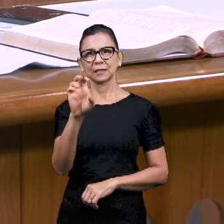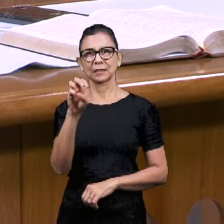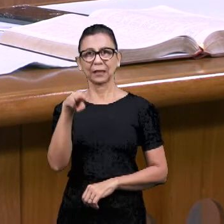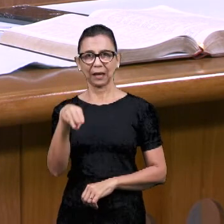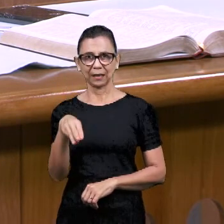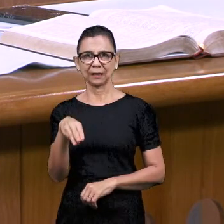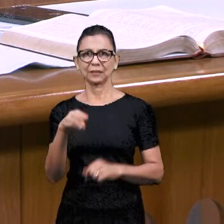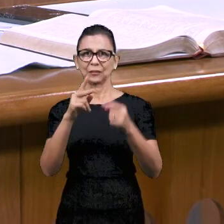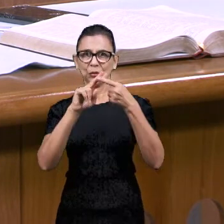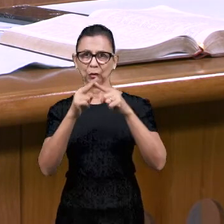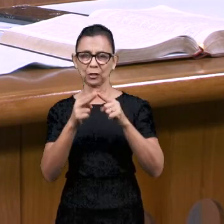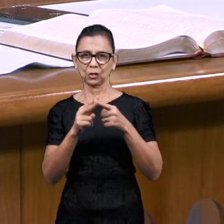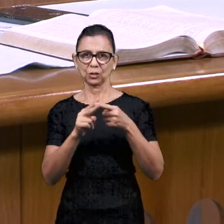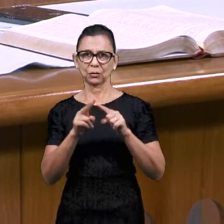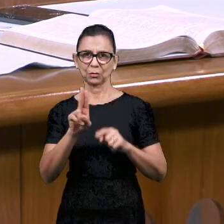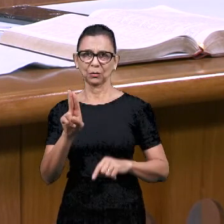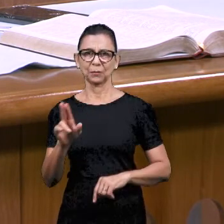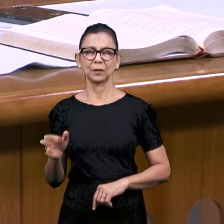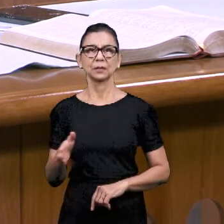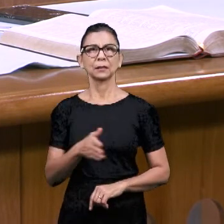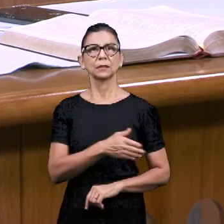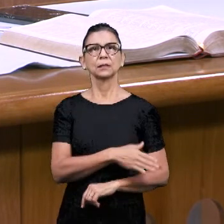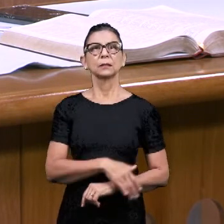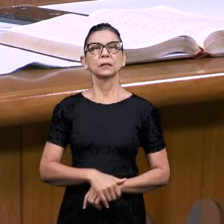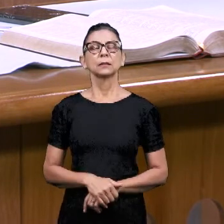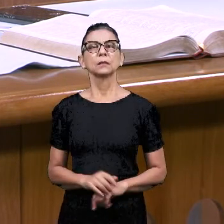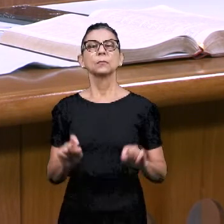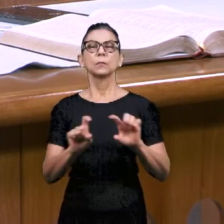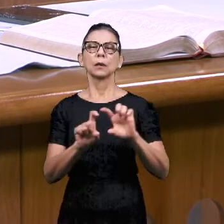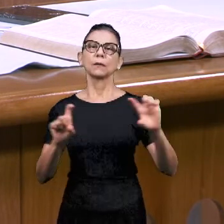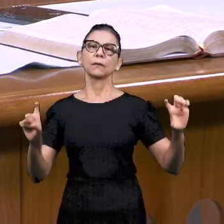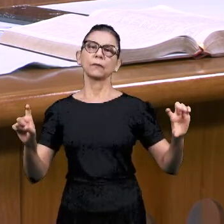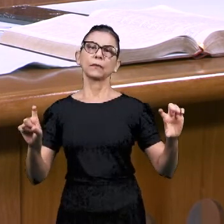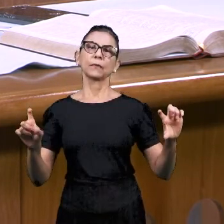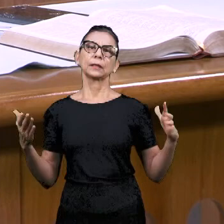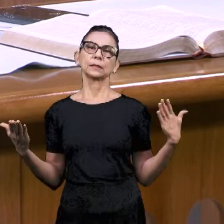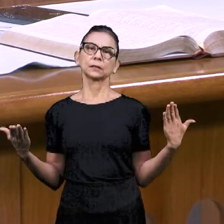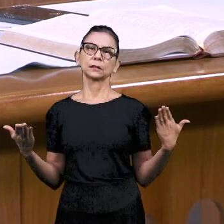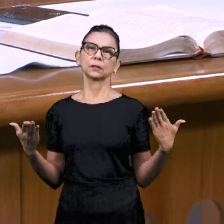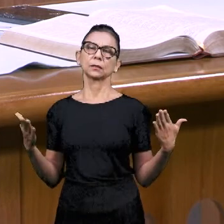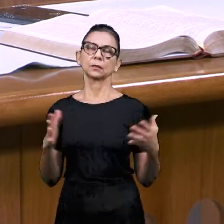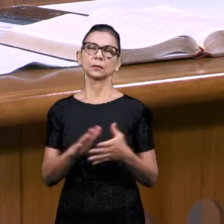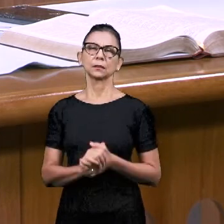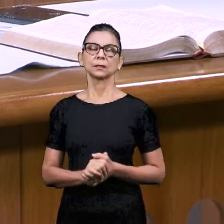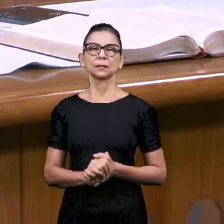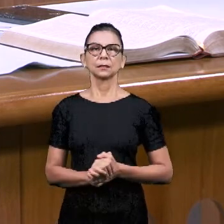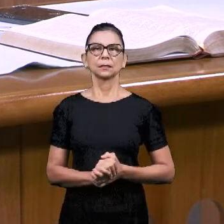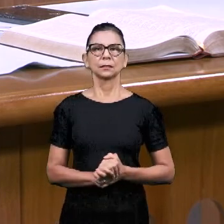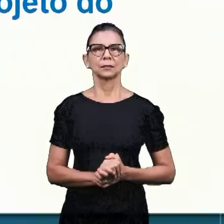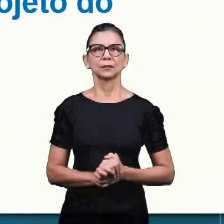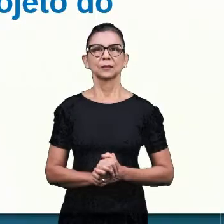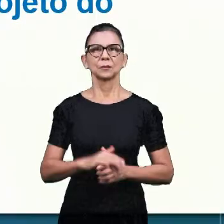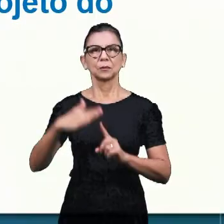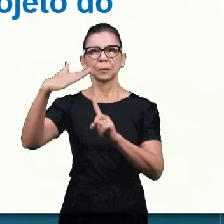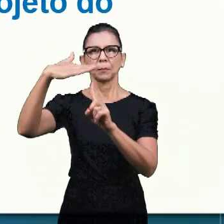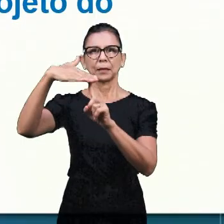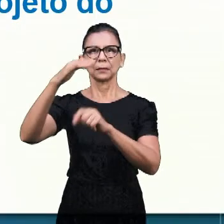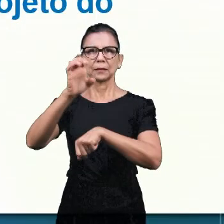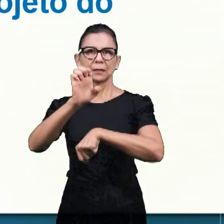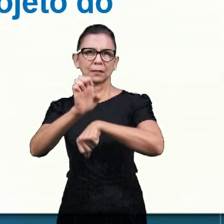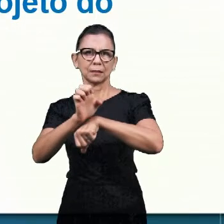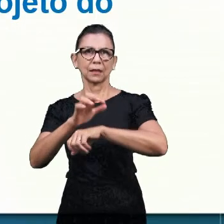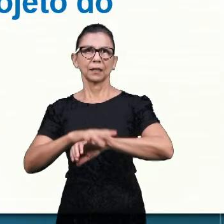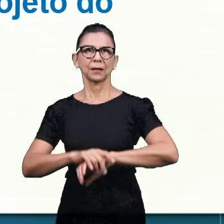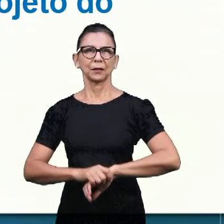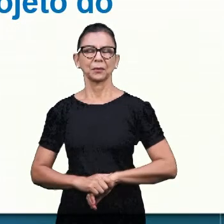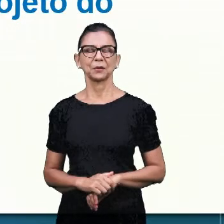pour ta réponse. Et notre contribution est venue d'une phrase maintenant qui vient de l'État du Paraná, notre frère Lázaro